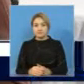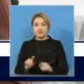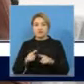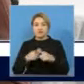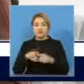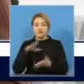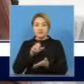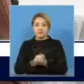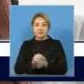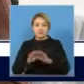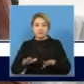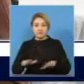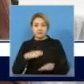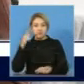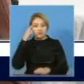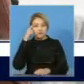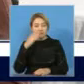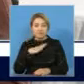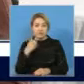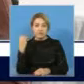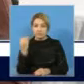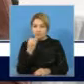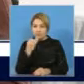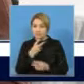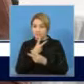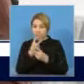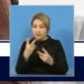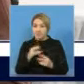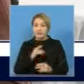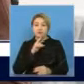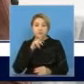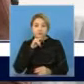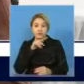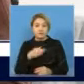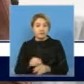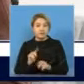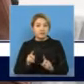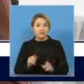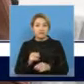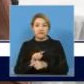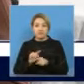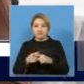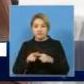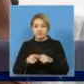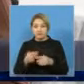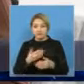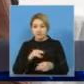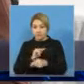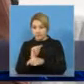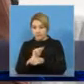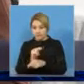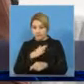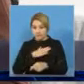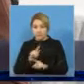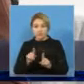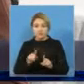Вязанием занимаюсь с детства. Помню, как мне было интересно наблюдать за тетей, когда она вязала. Вот она и научила меня